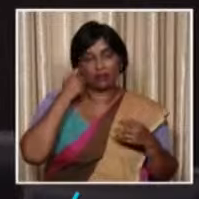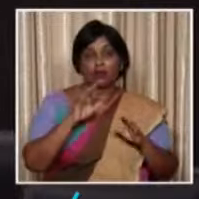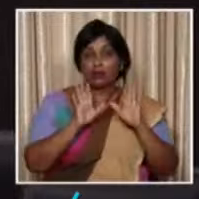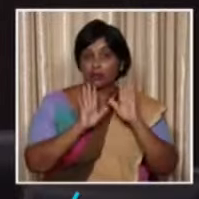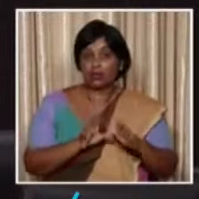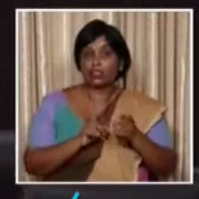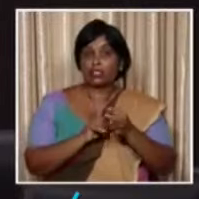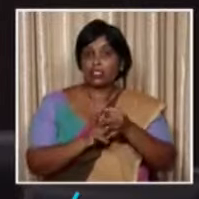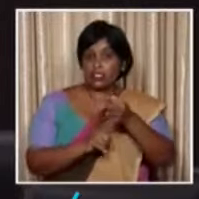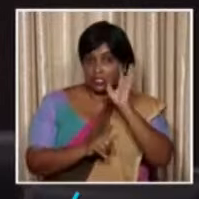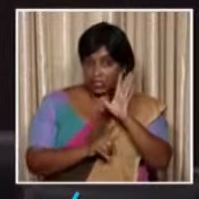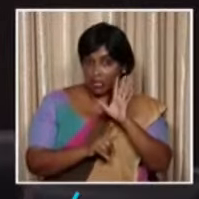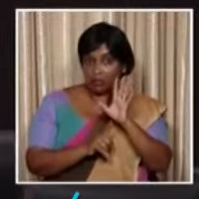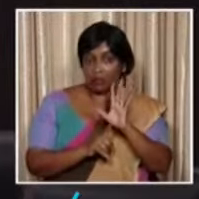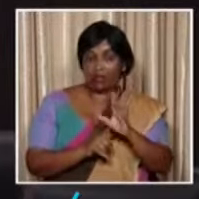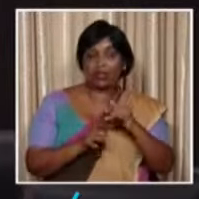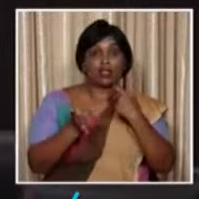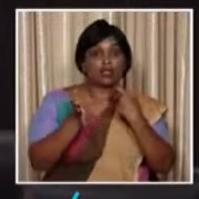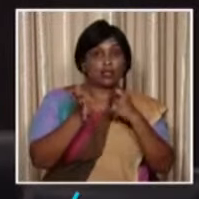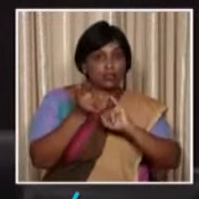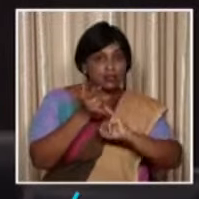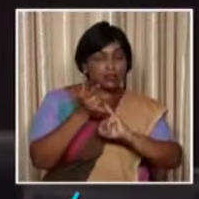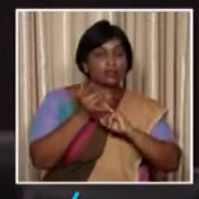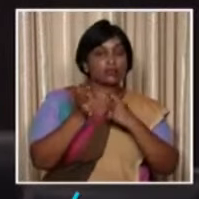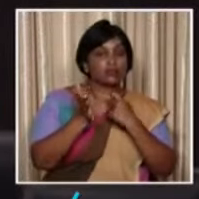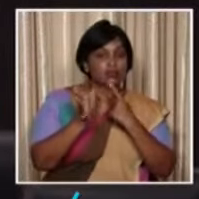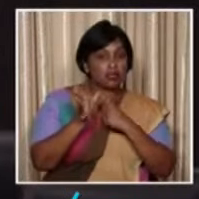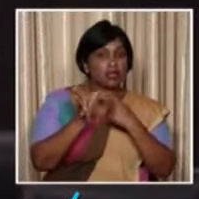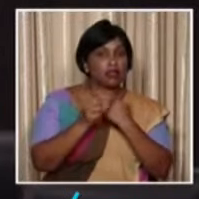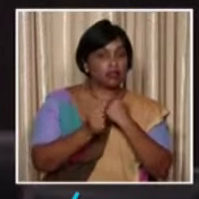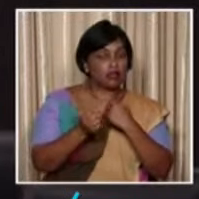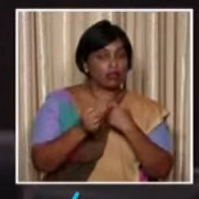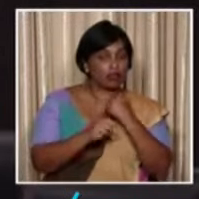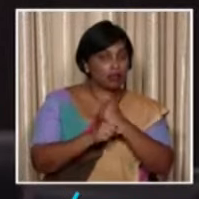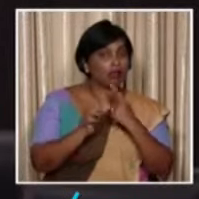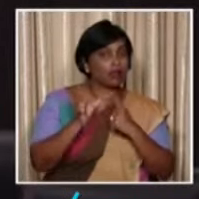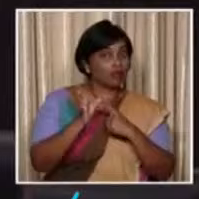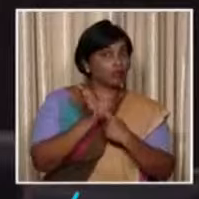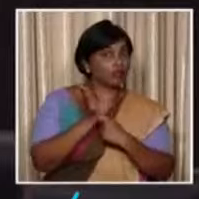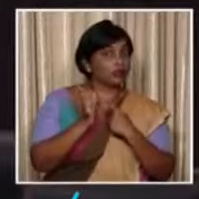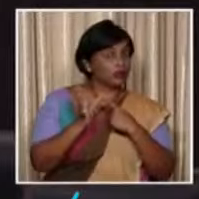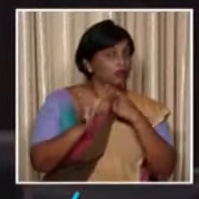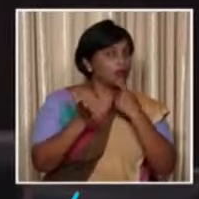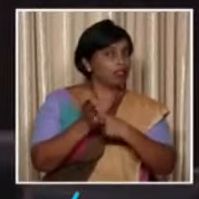ඒකට ජනාධිපතිවරයාත් සාගල රත්නායකත් ඉඳලා ඒකට වග කියන්නේ වෙයි